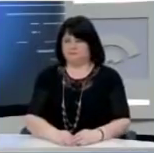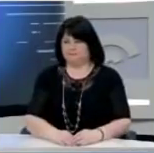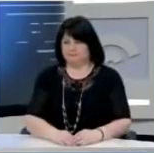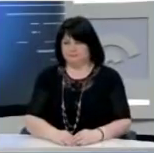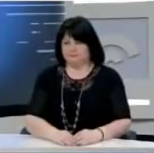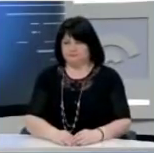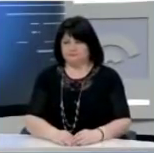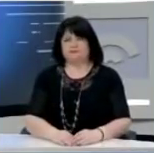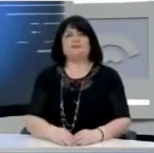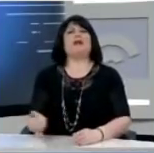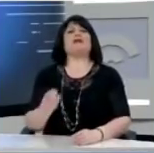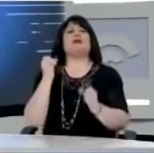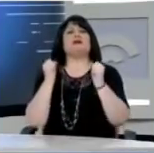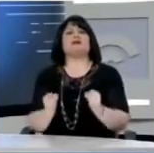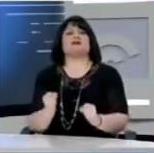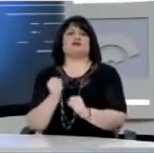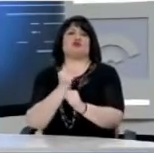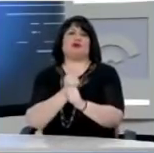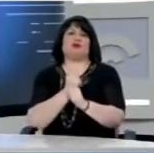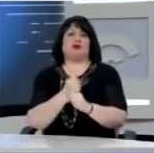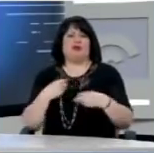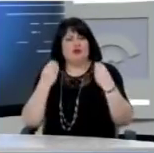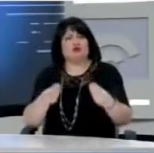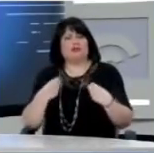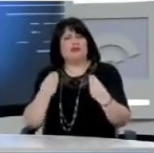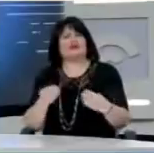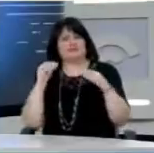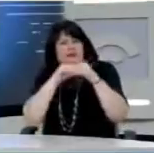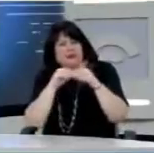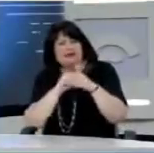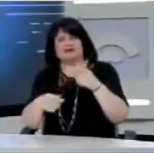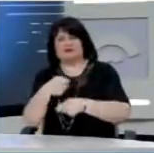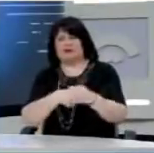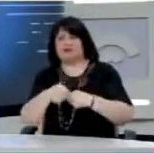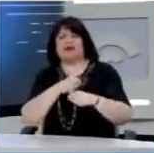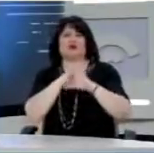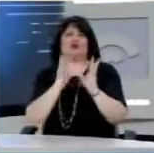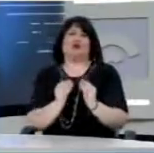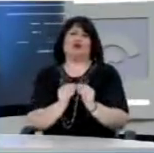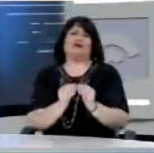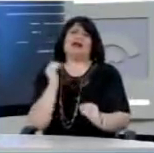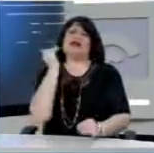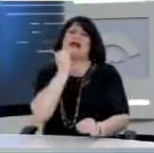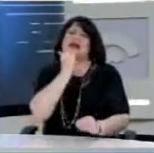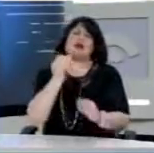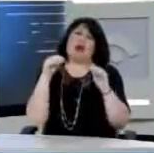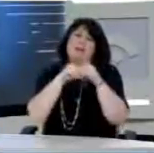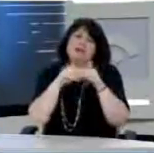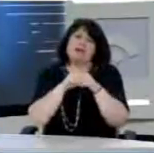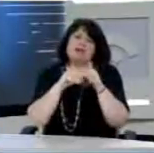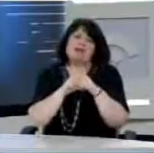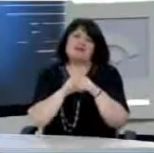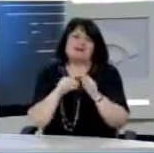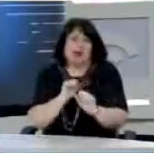συνθήκες για νέες θέσεις εργασίας. Δώσαμε λοιπόν κίνητρα στις επενδύσεις και στην επιχειρηματικότητα. Οι άμεσες ξένες επενδύσεις σημειώνουν